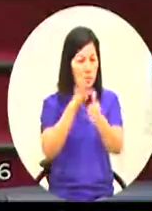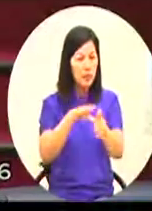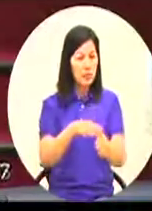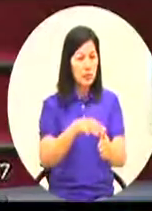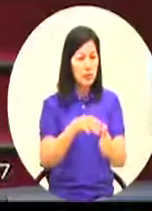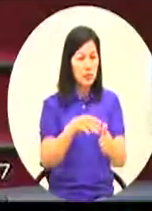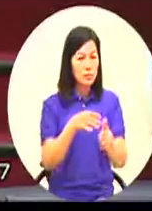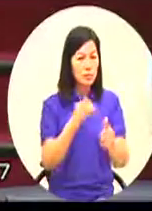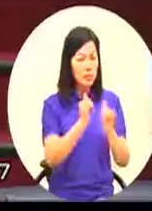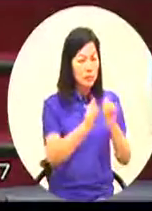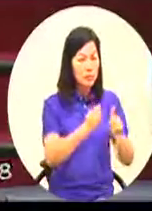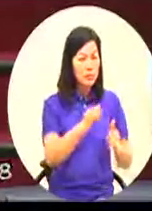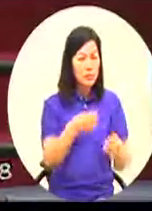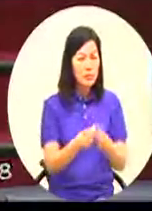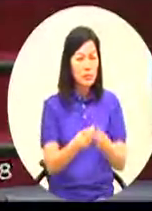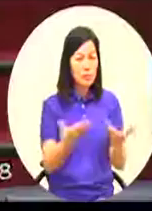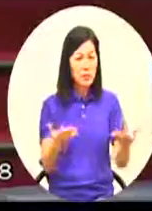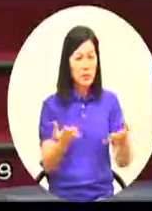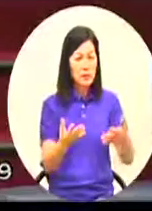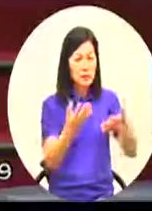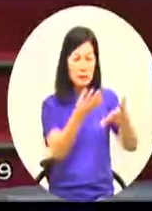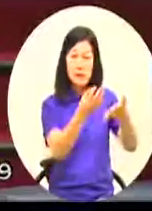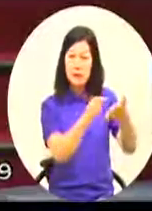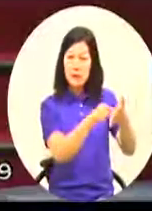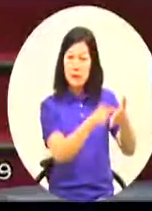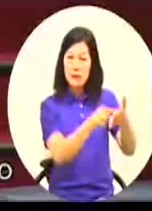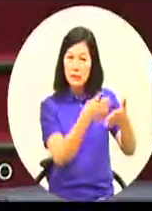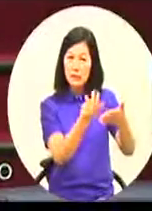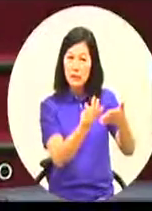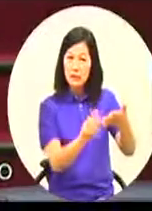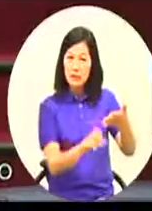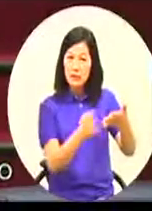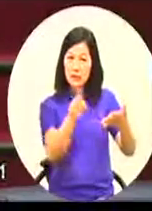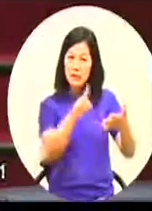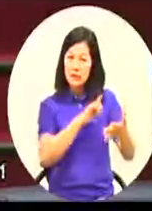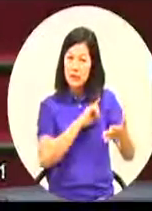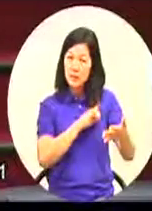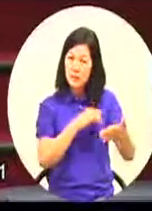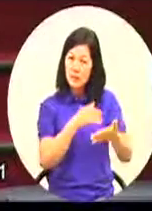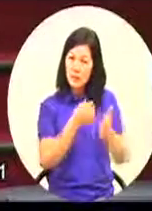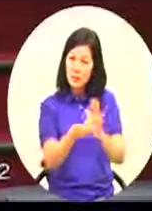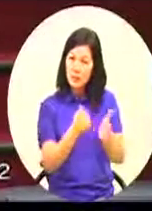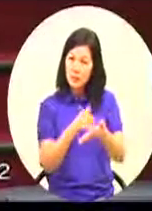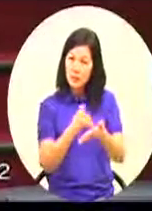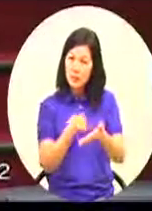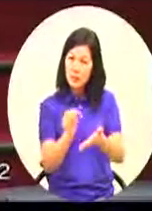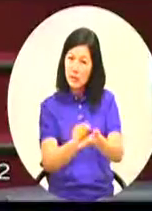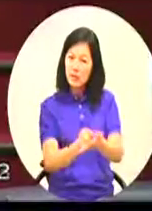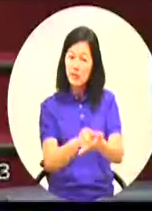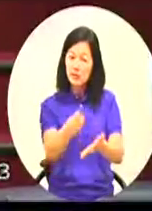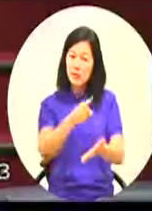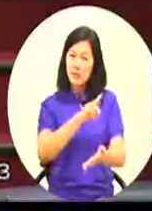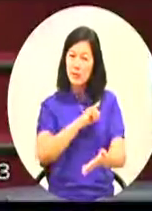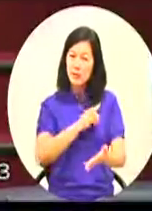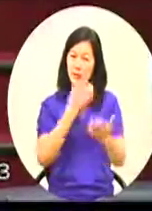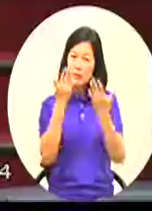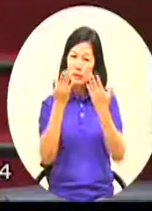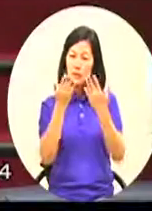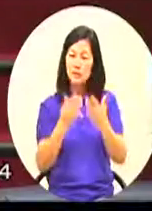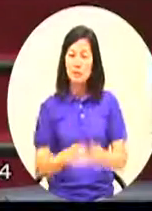姓。这样的这个数目，主委，是你自己编的，你自己很清楚。我相